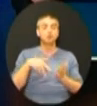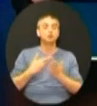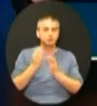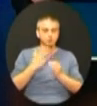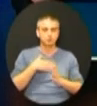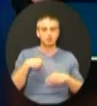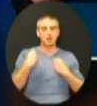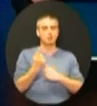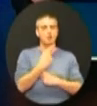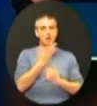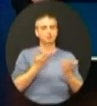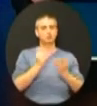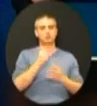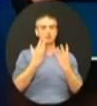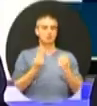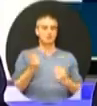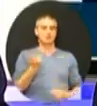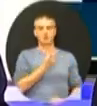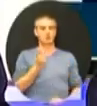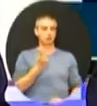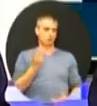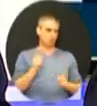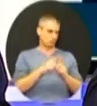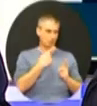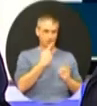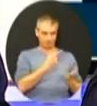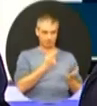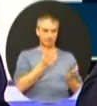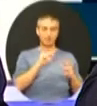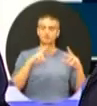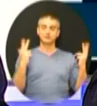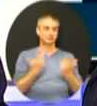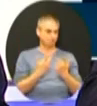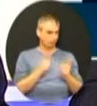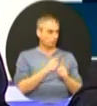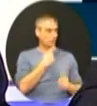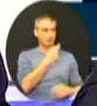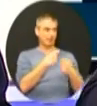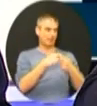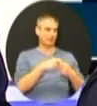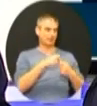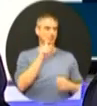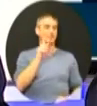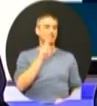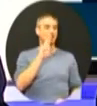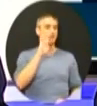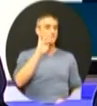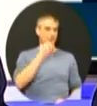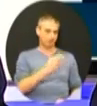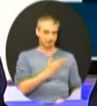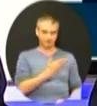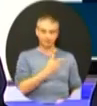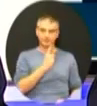משפטי רוצה לתת ללקוח שלו את השירות הכי טוב לשני הלקוחות כמו שאמרתי וגם נלך לציבור כמו שאומרת חברת הכנסת נחמי אז ורבין